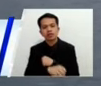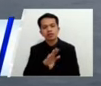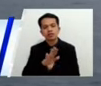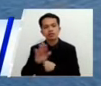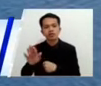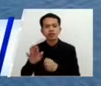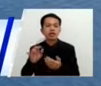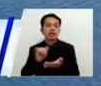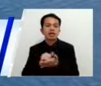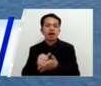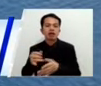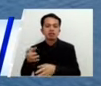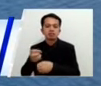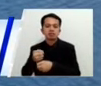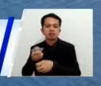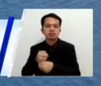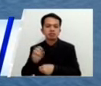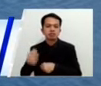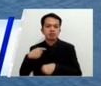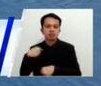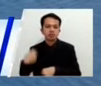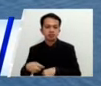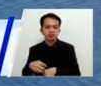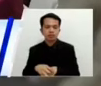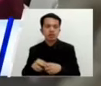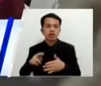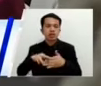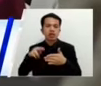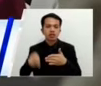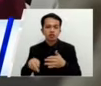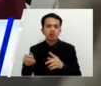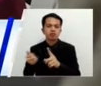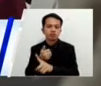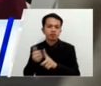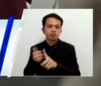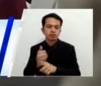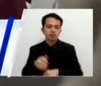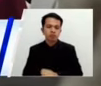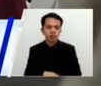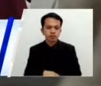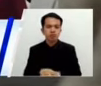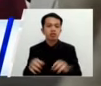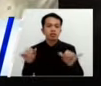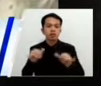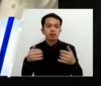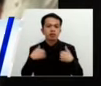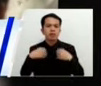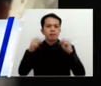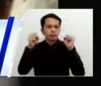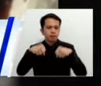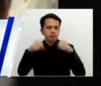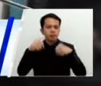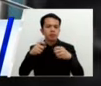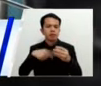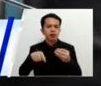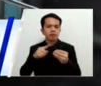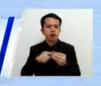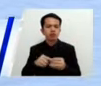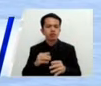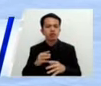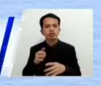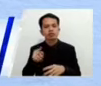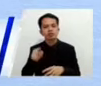ng China at humantong na sa pangaharas ito. May umiiral na kasunduan sa incident prevention sa pagitan ng Pilipinas at